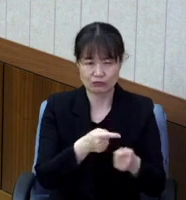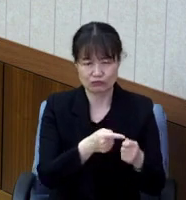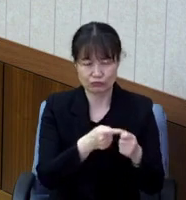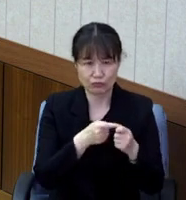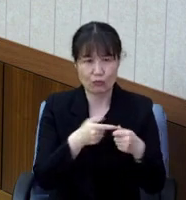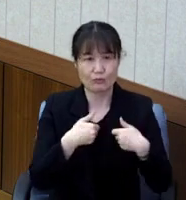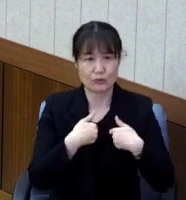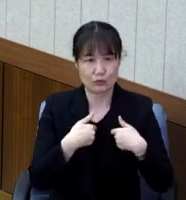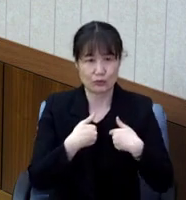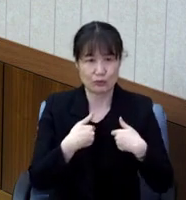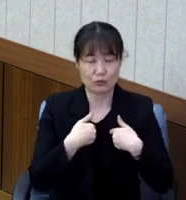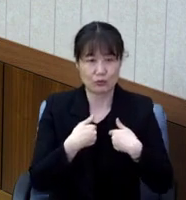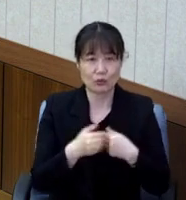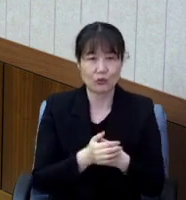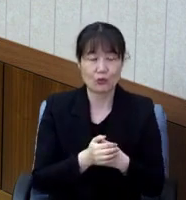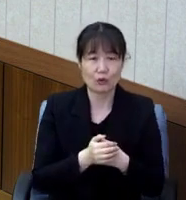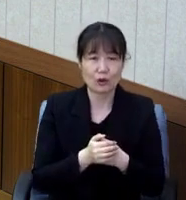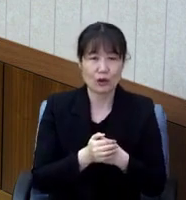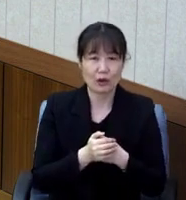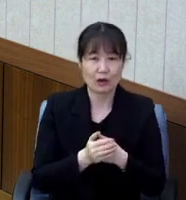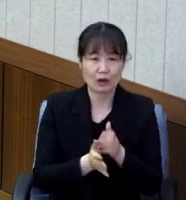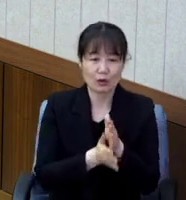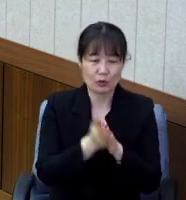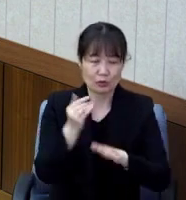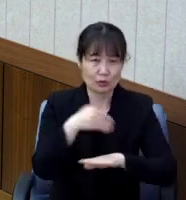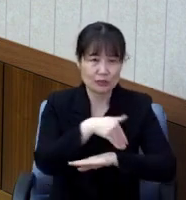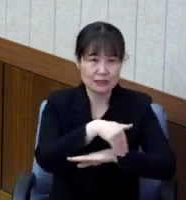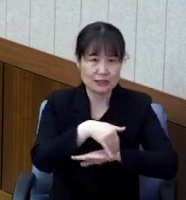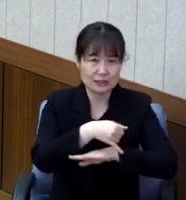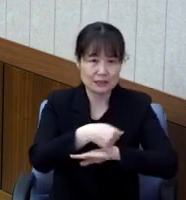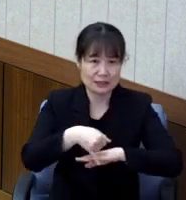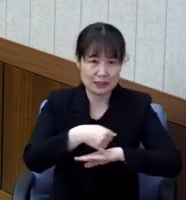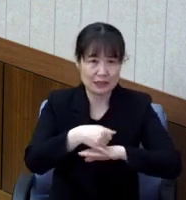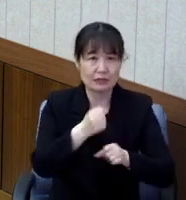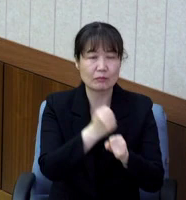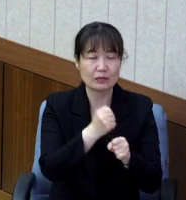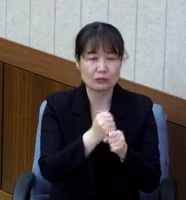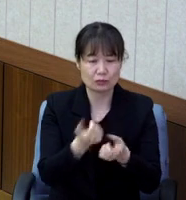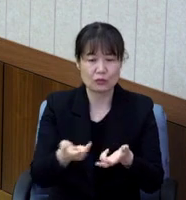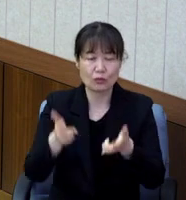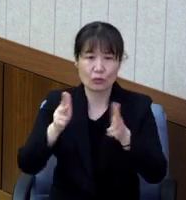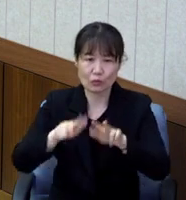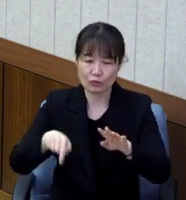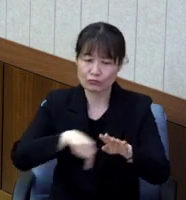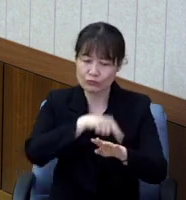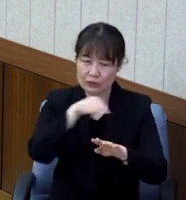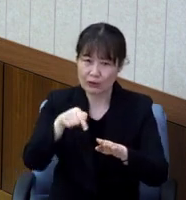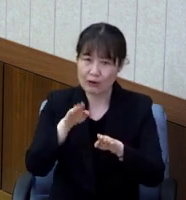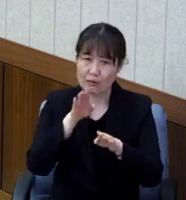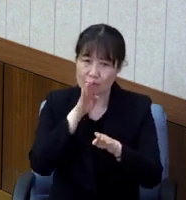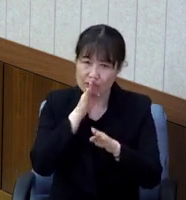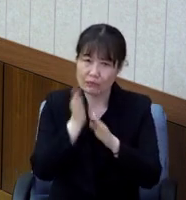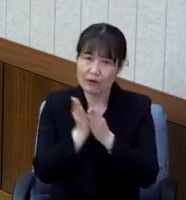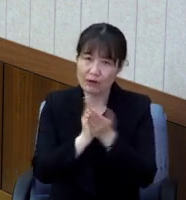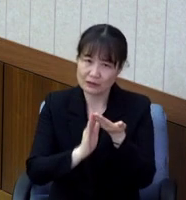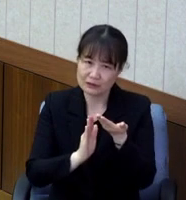해야 하는 UX 기반의 도시환경 디자인을 고려한 공원 디자인이 맞는지 묻고